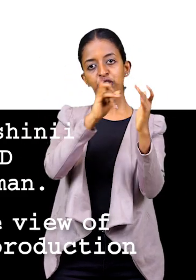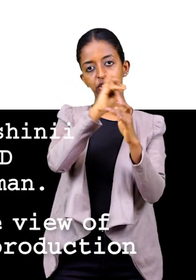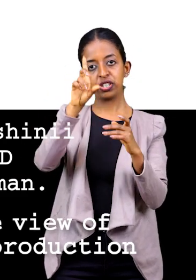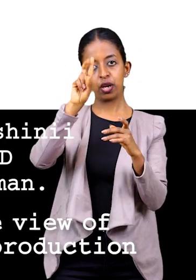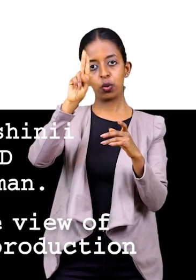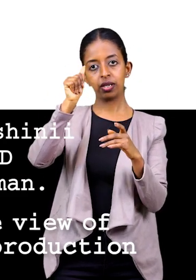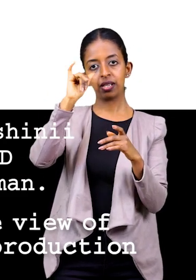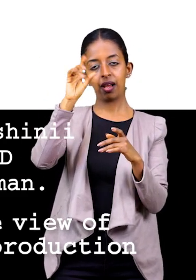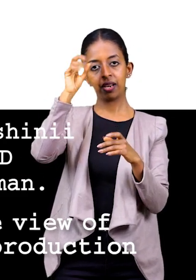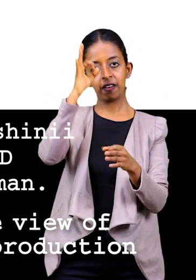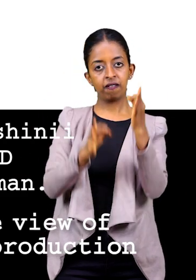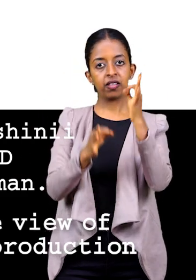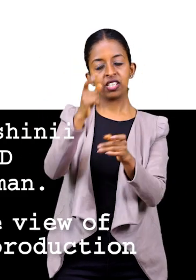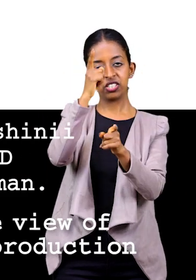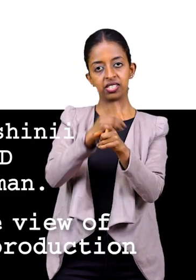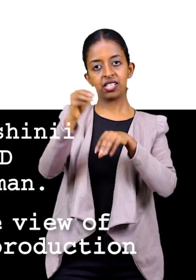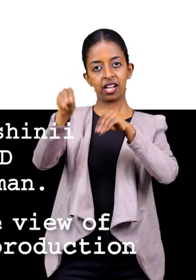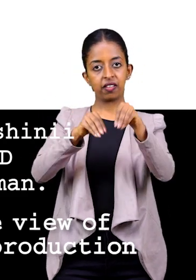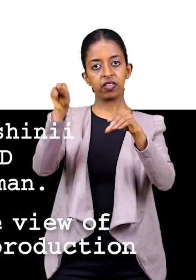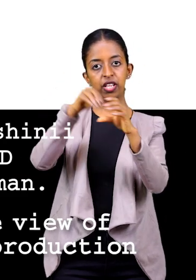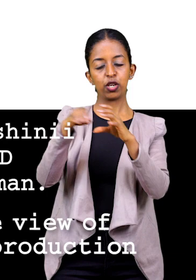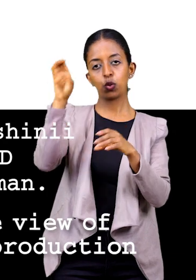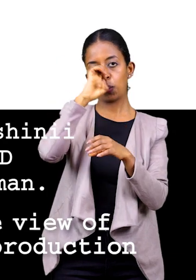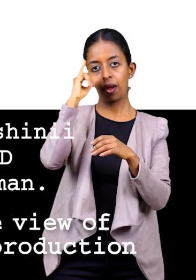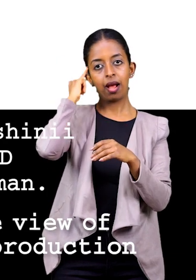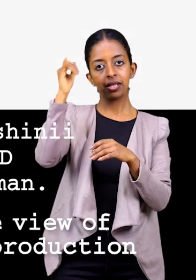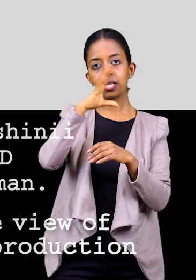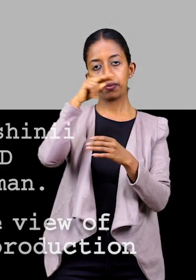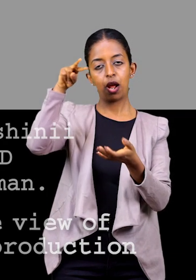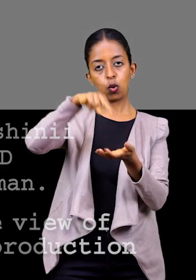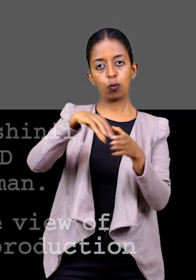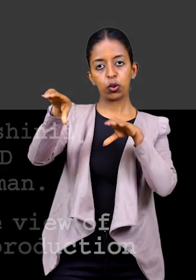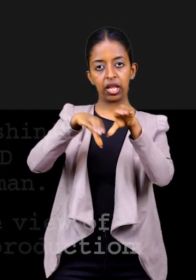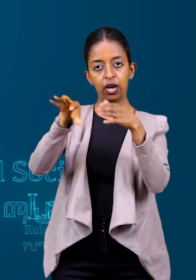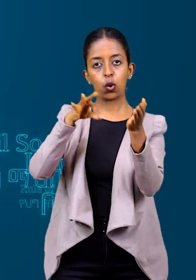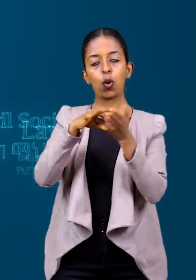pirojektii USAID Fetal Justice Activity Itoophiyaa jedhamaniin lakkaa'aman.